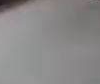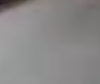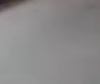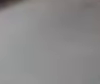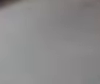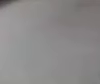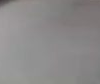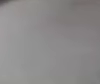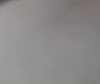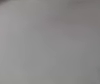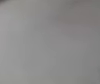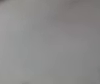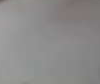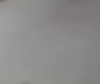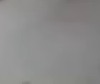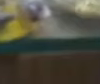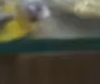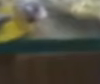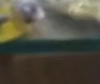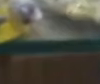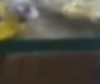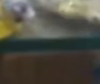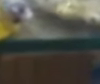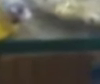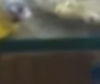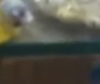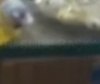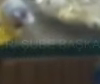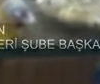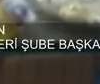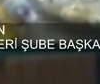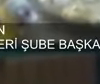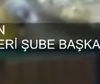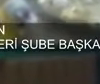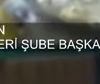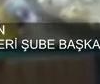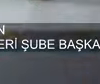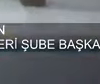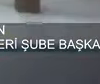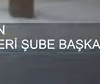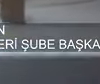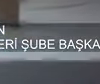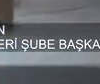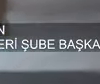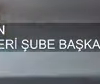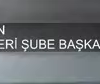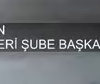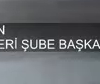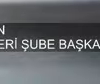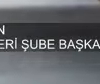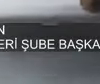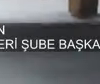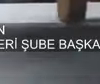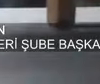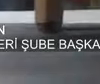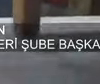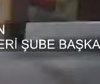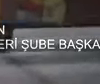öğretmenim ama 12 yıldır Büyükşehir Belediyesi'nde çeşitli kademelerde görev